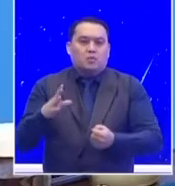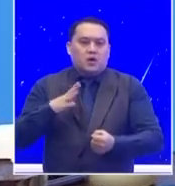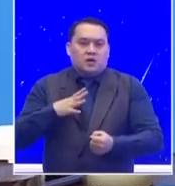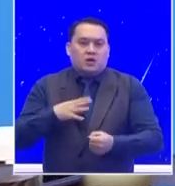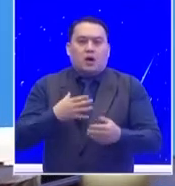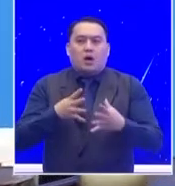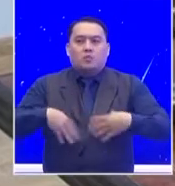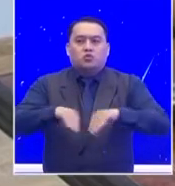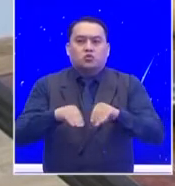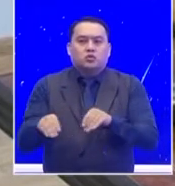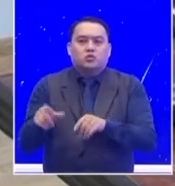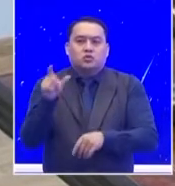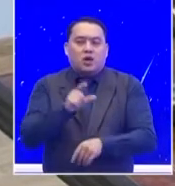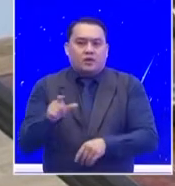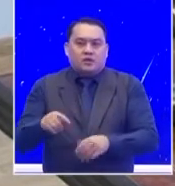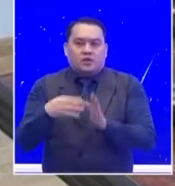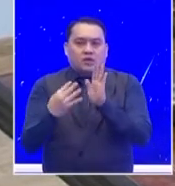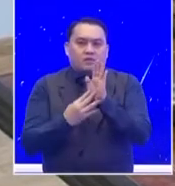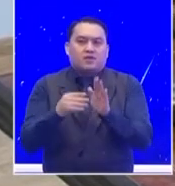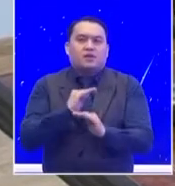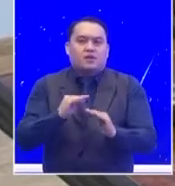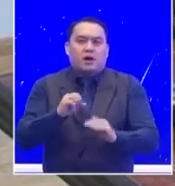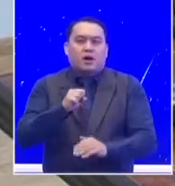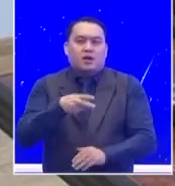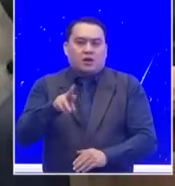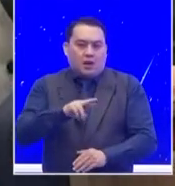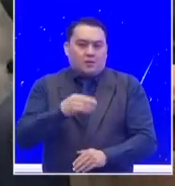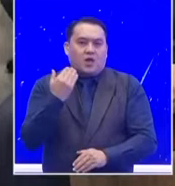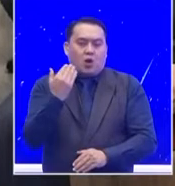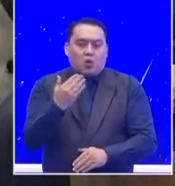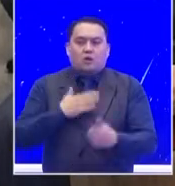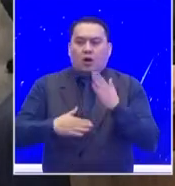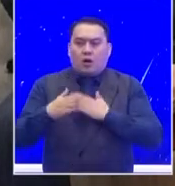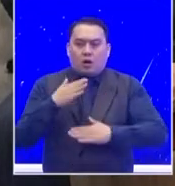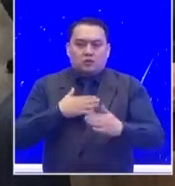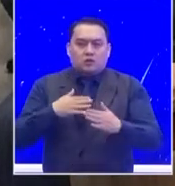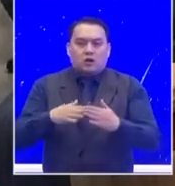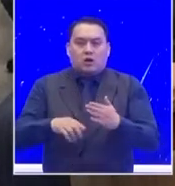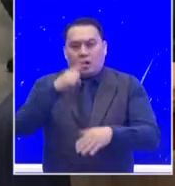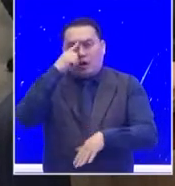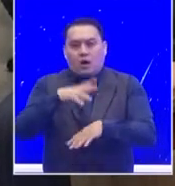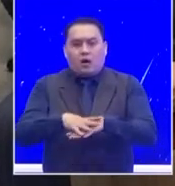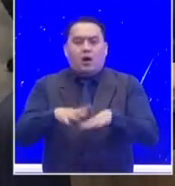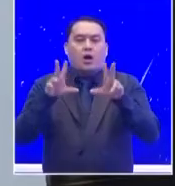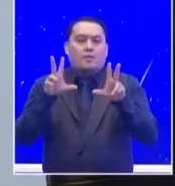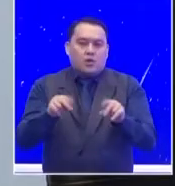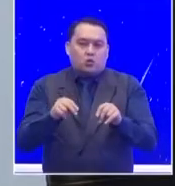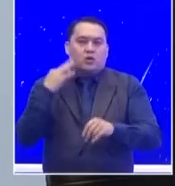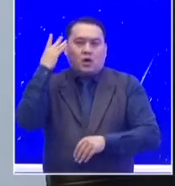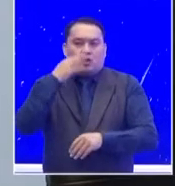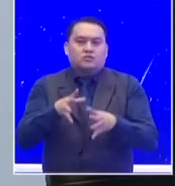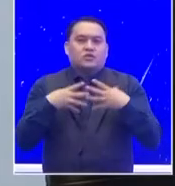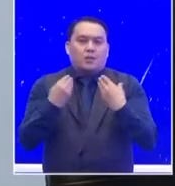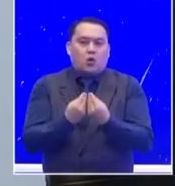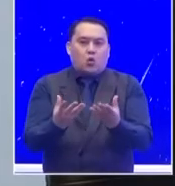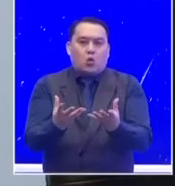побывала и общественный деятель, опекун 9 детей Алия Апсиметова. К радости Алии, глава региона пообещал осуществить давнюю мечту семьи